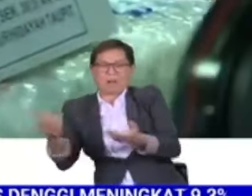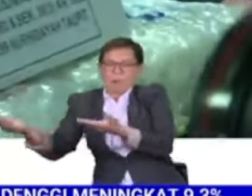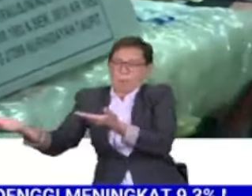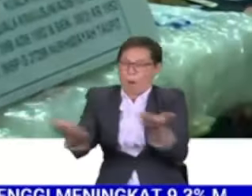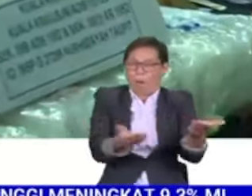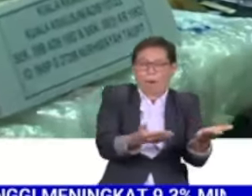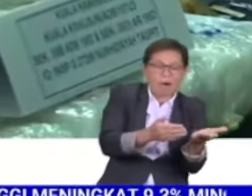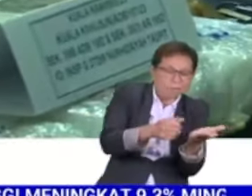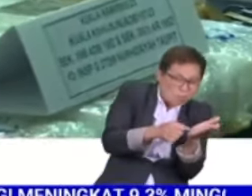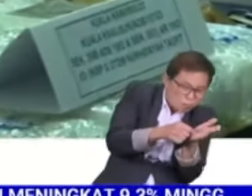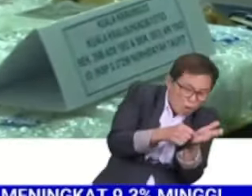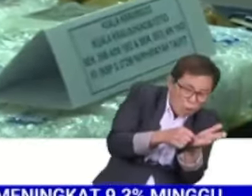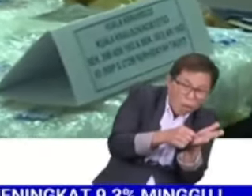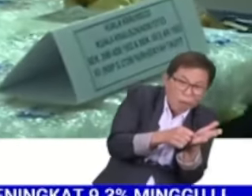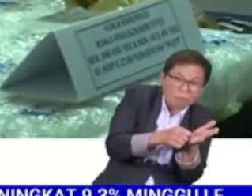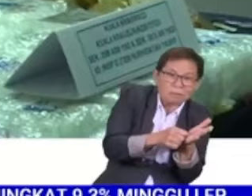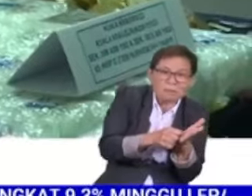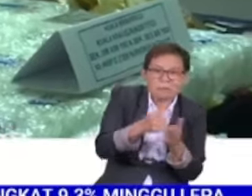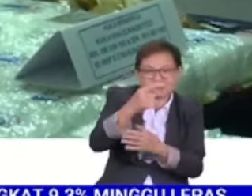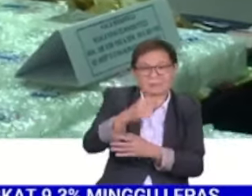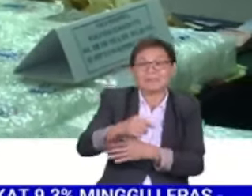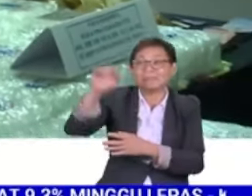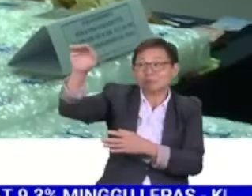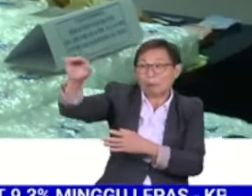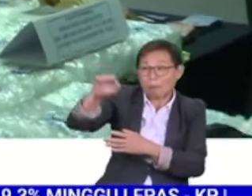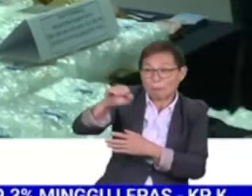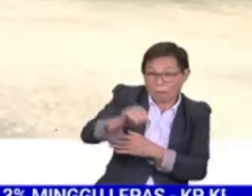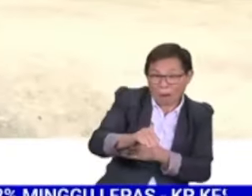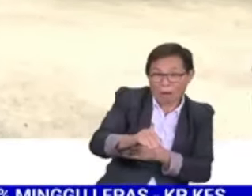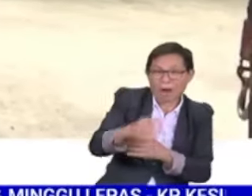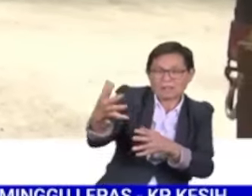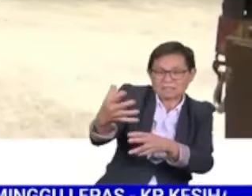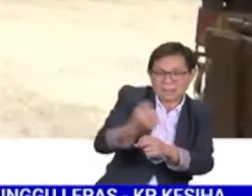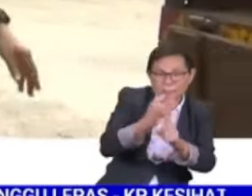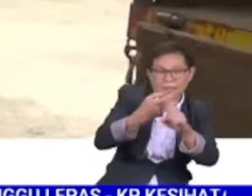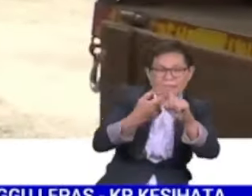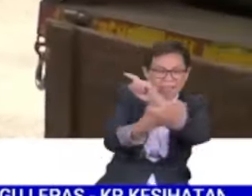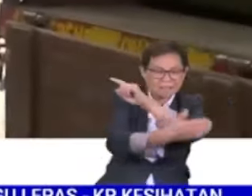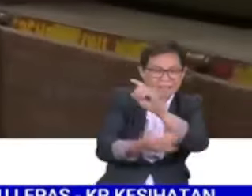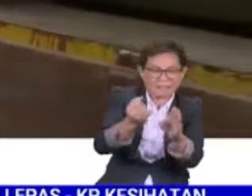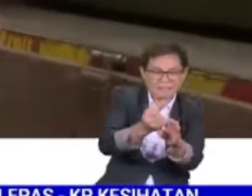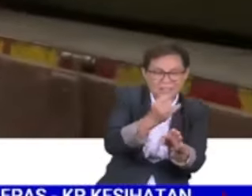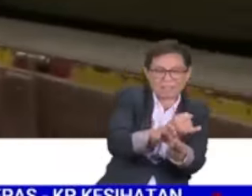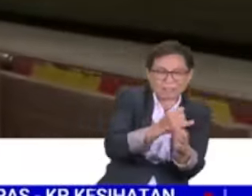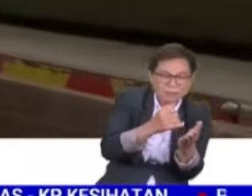mengangkut bahan terlarang itu. Suspek dipercayai mendapat bekalan dari negara jiran.